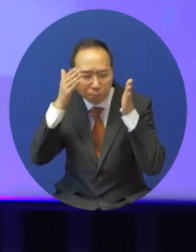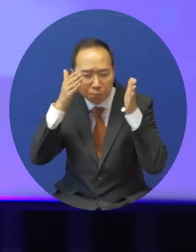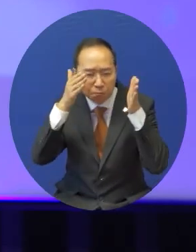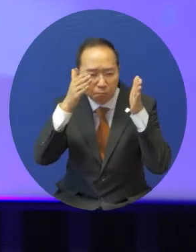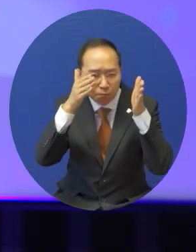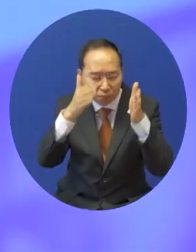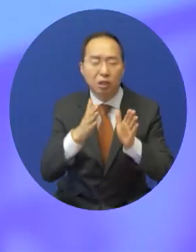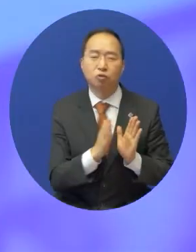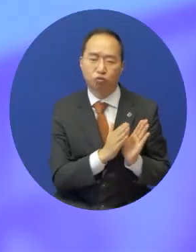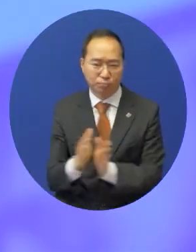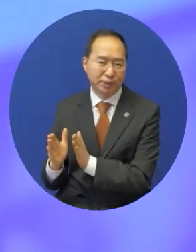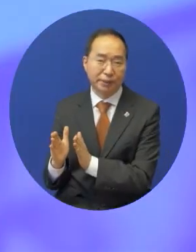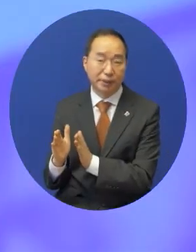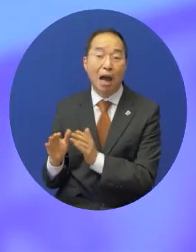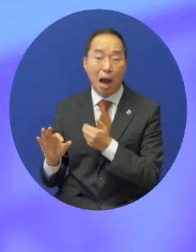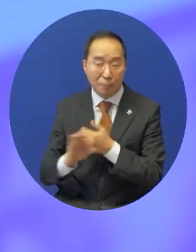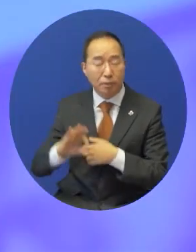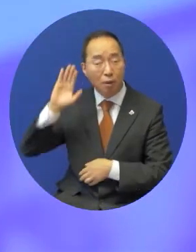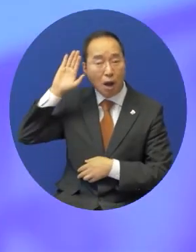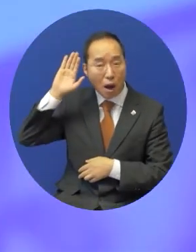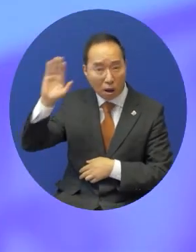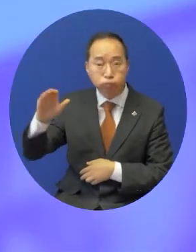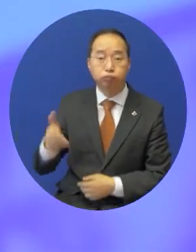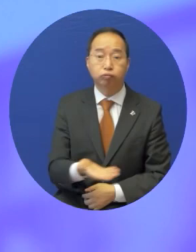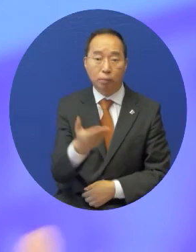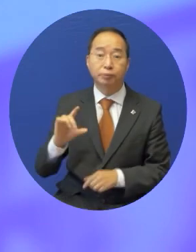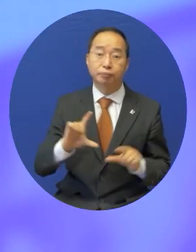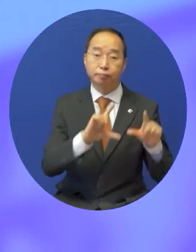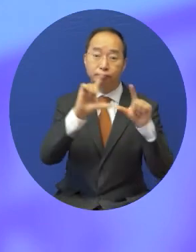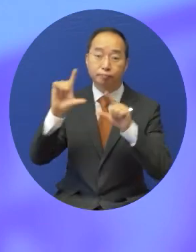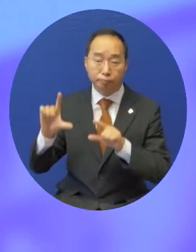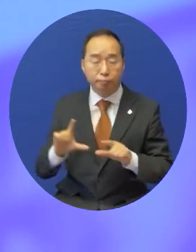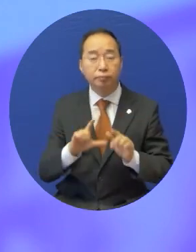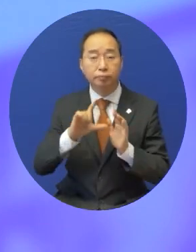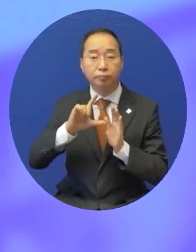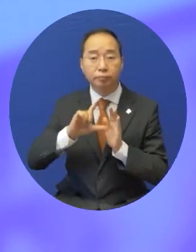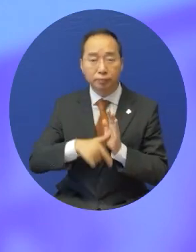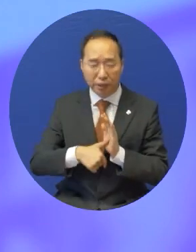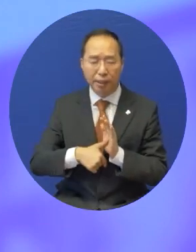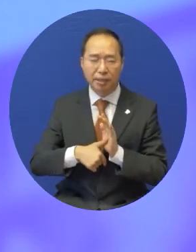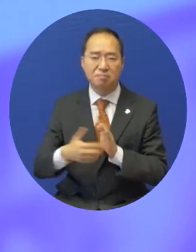많은 관심을 가지고 준비를 한다 그러면 앞으로 여러분이